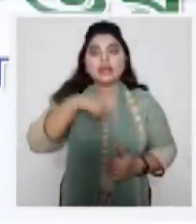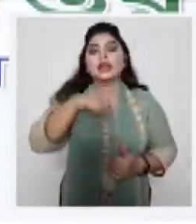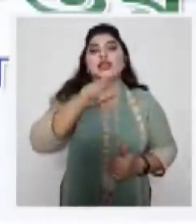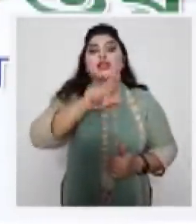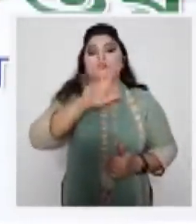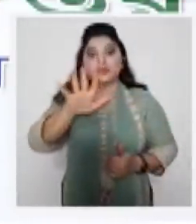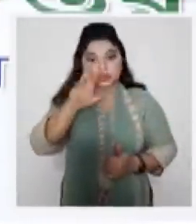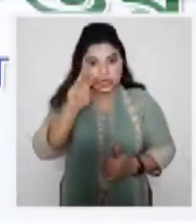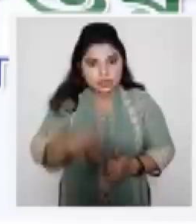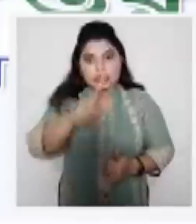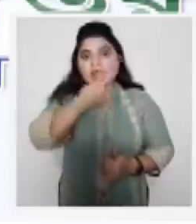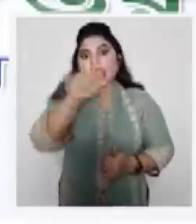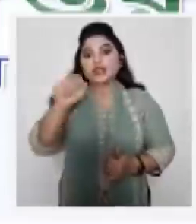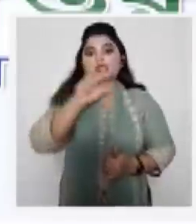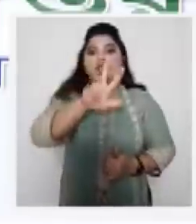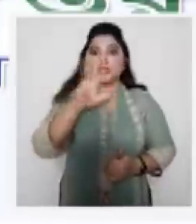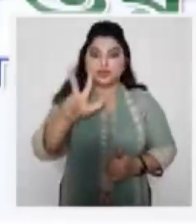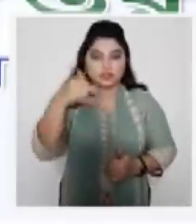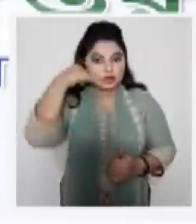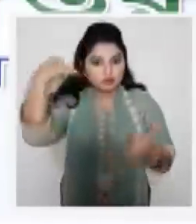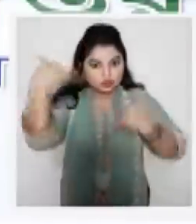24 ঘন্টায় ফোন কল গ্রহণ করা হয়েছে